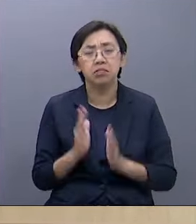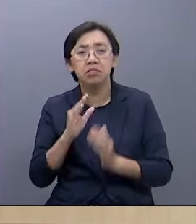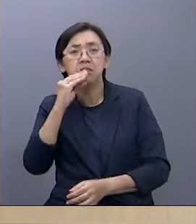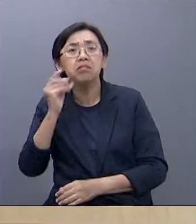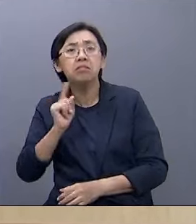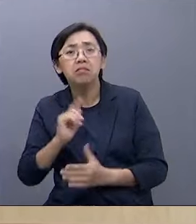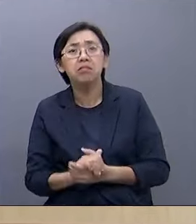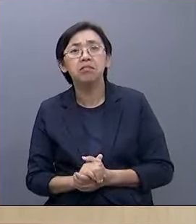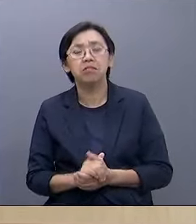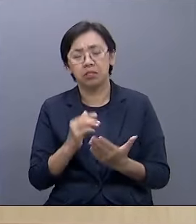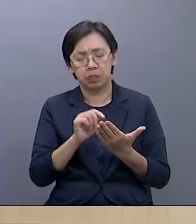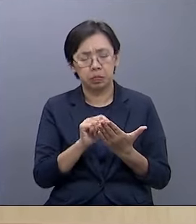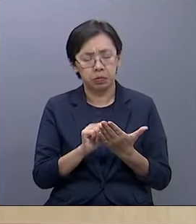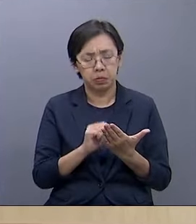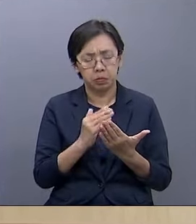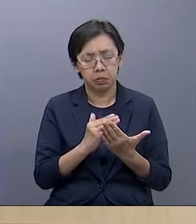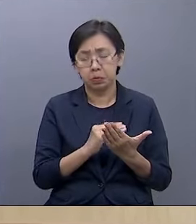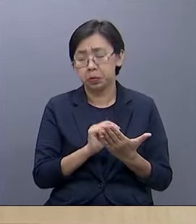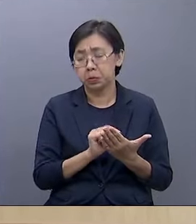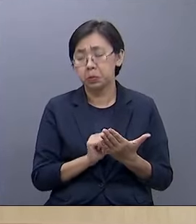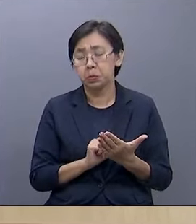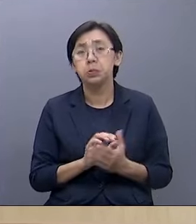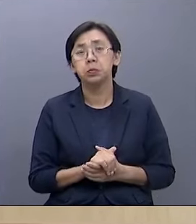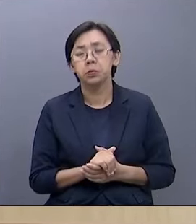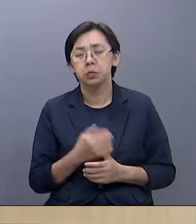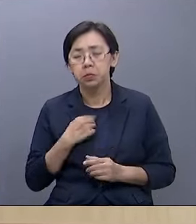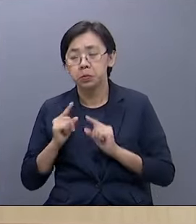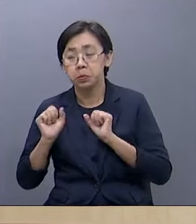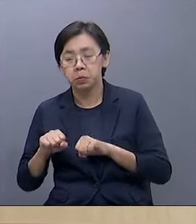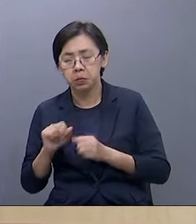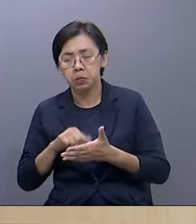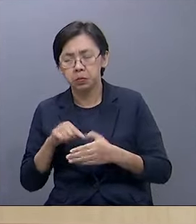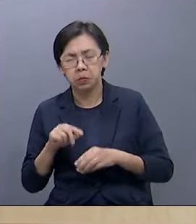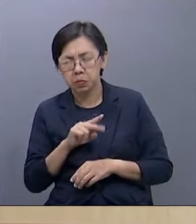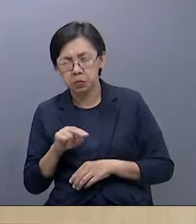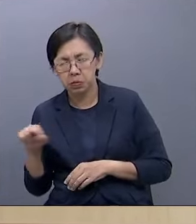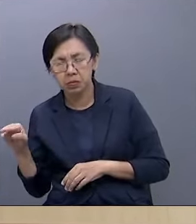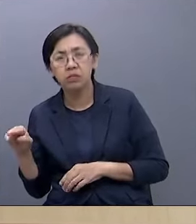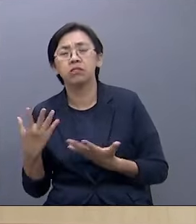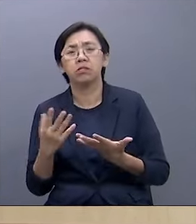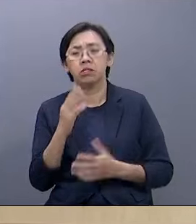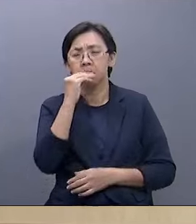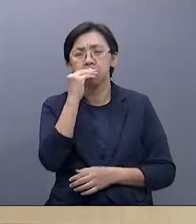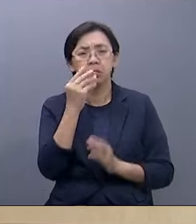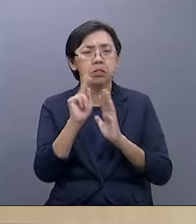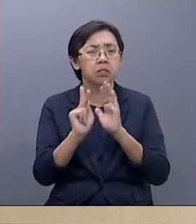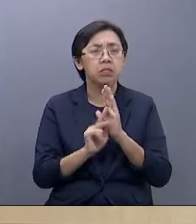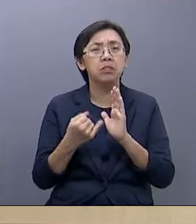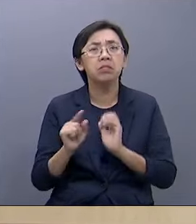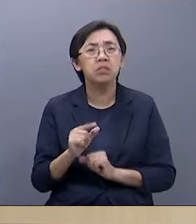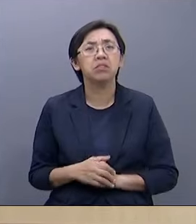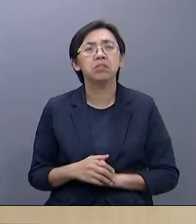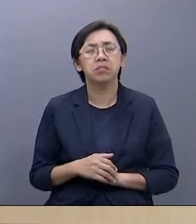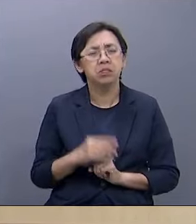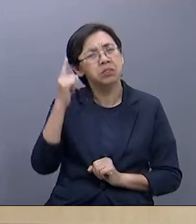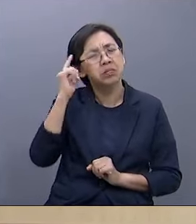มีโพยมีมีบล็อกโหวตแต่เป็นเห็นมครับไม่มีใครกลพูดผิดกฎหมายสักคนหรอกมีแต่บอกว่ามีข้อสังเกต